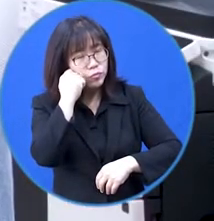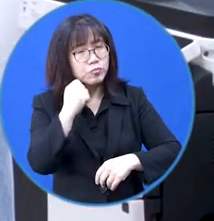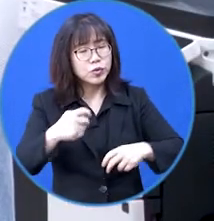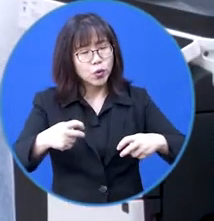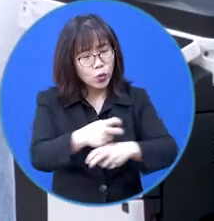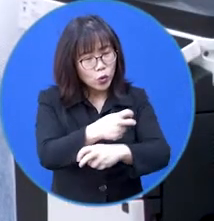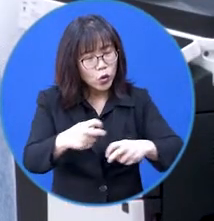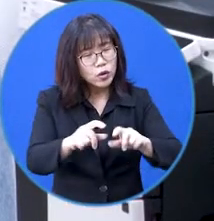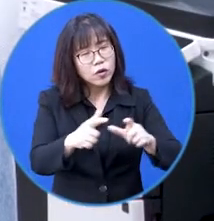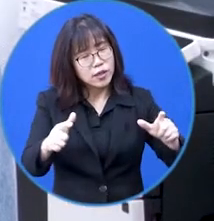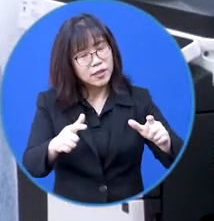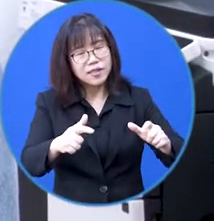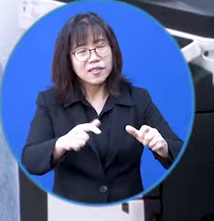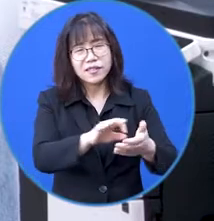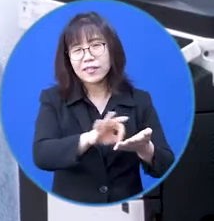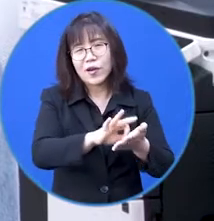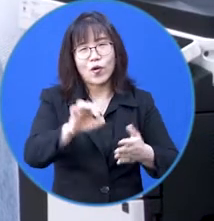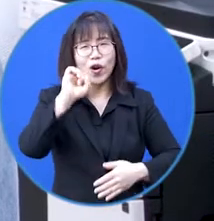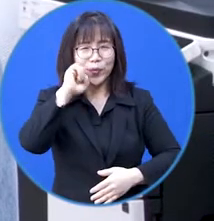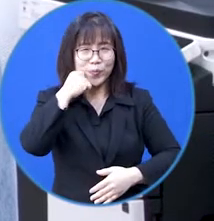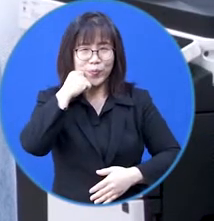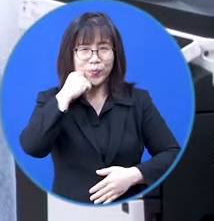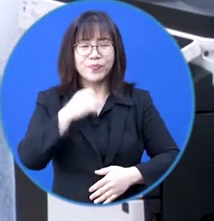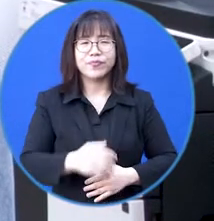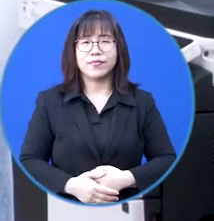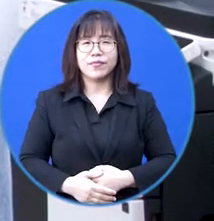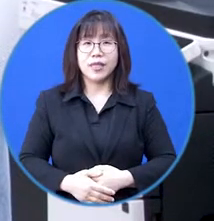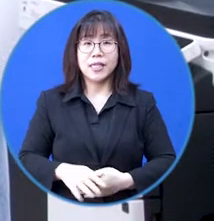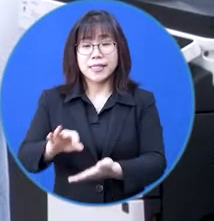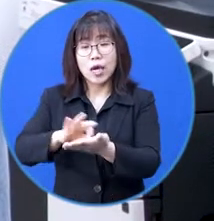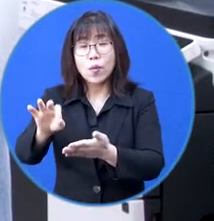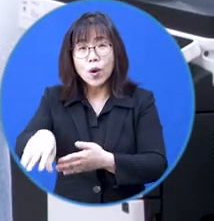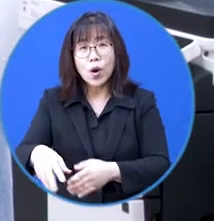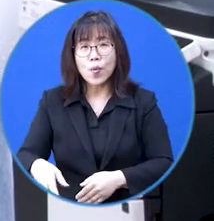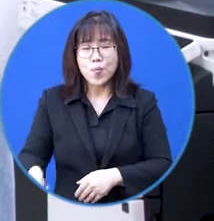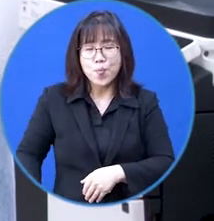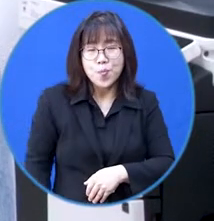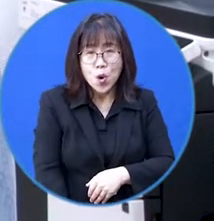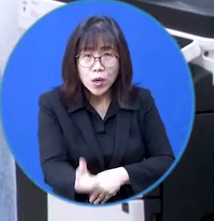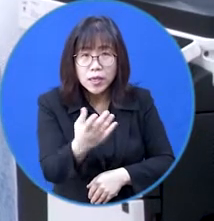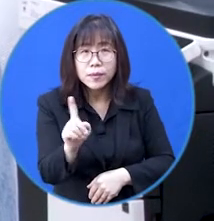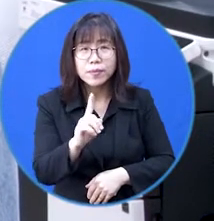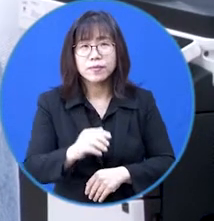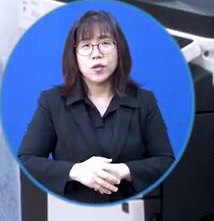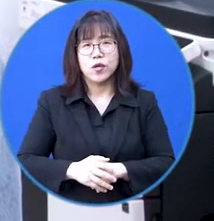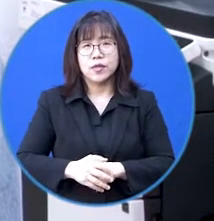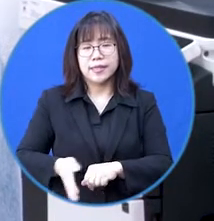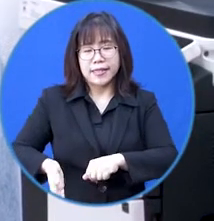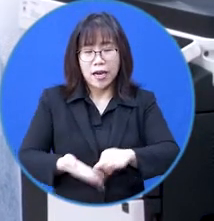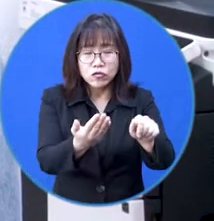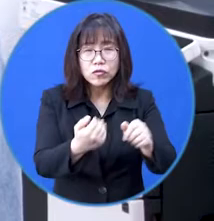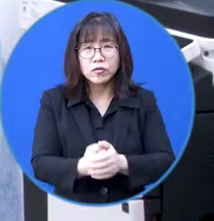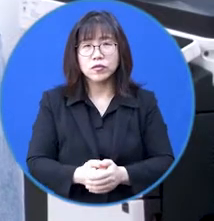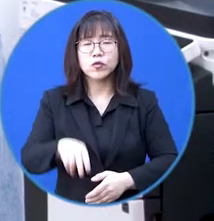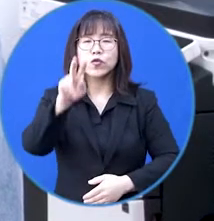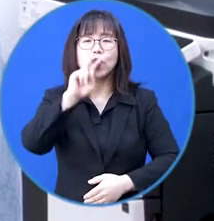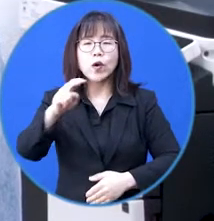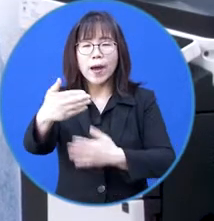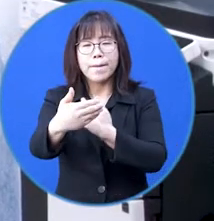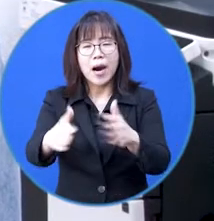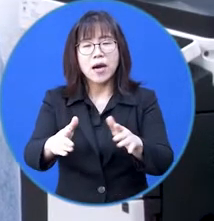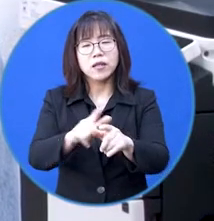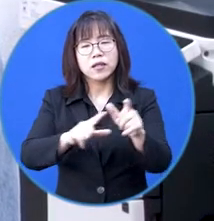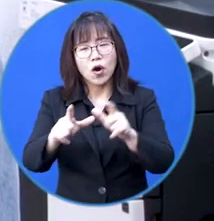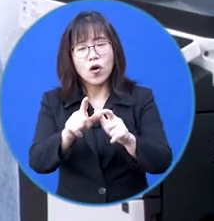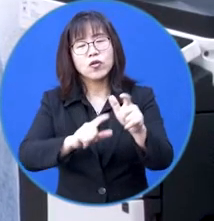사진관, 숙박, 운송수단, 놀이공원, 휴양림 등입니다. 또한 사용처를 볼링장, 탁구장, 코인